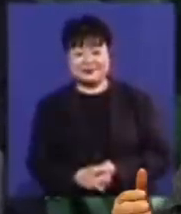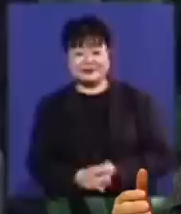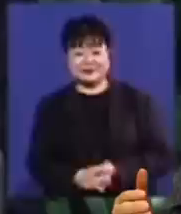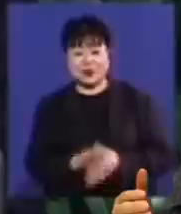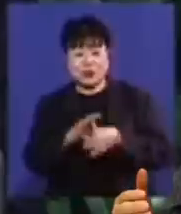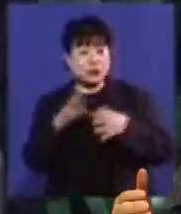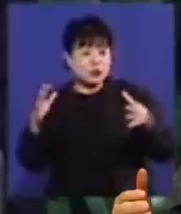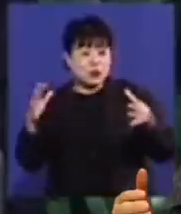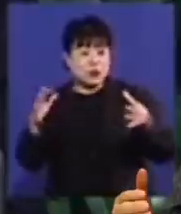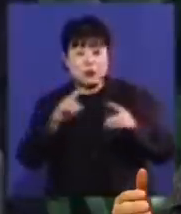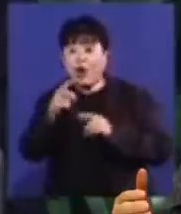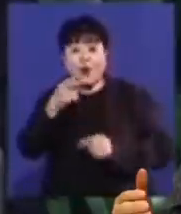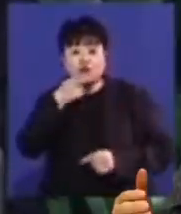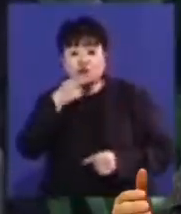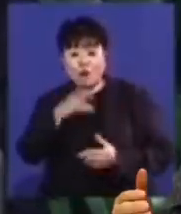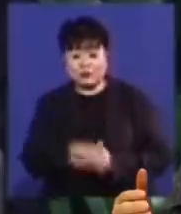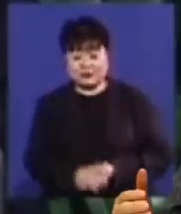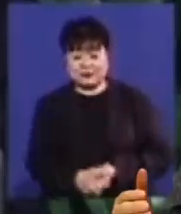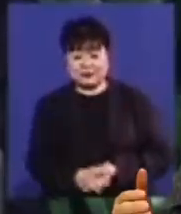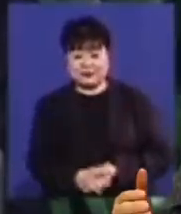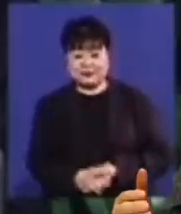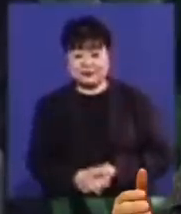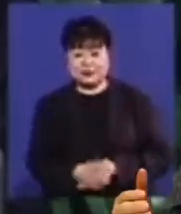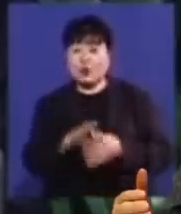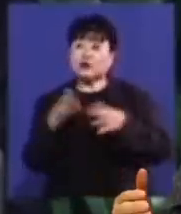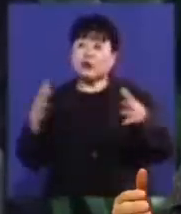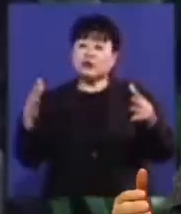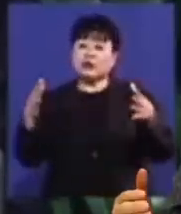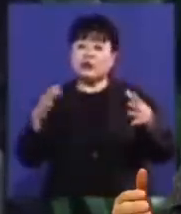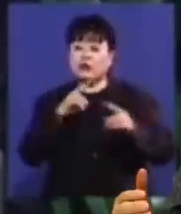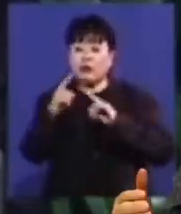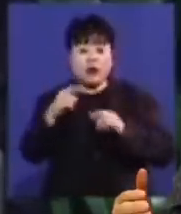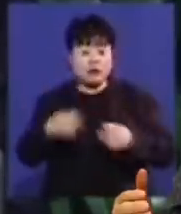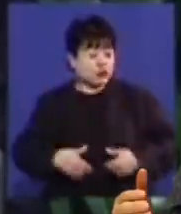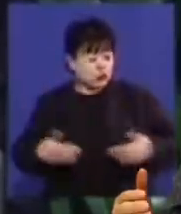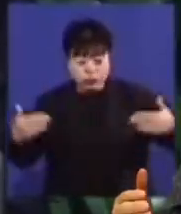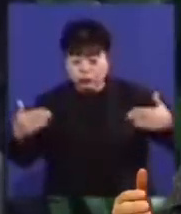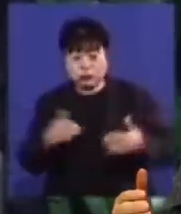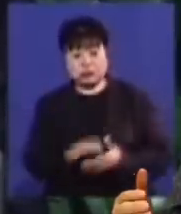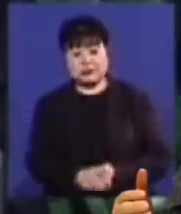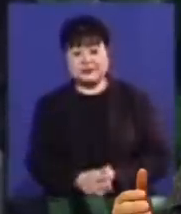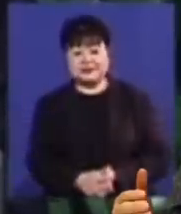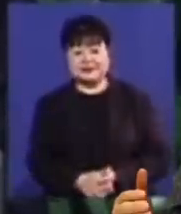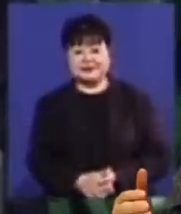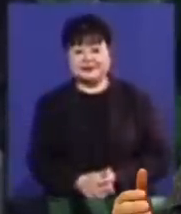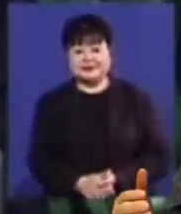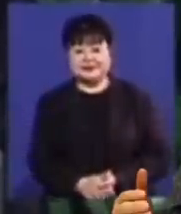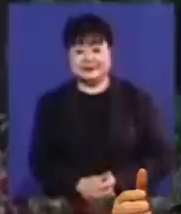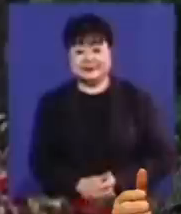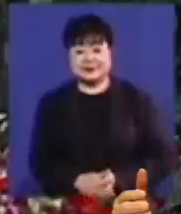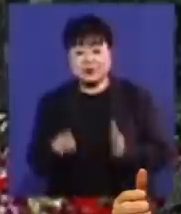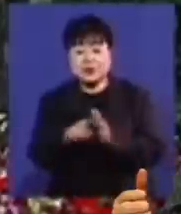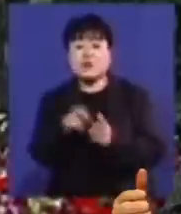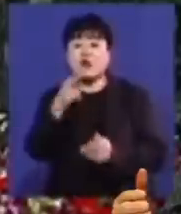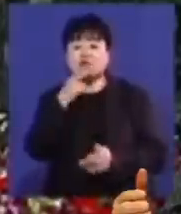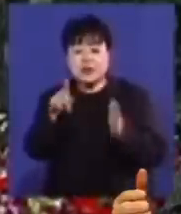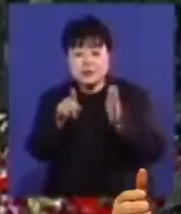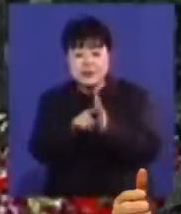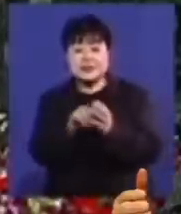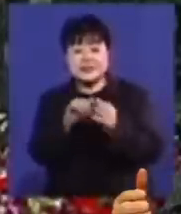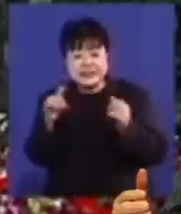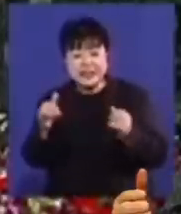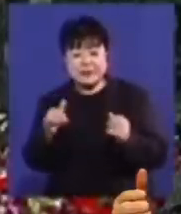무심하면 말 안 하게 되는 것입니다. 무관심한데 그 무관심한 대상에 이야기하겠습니까? 불신자나 신자에게 내